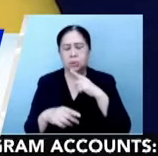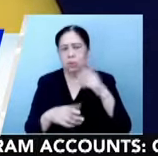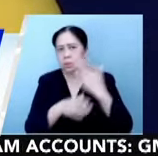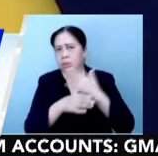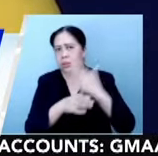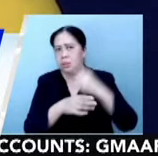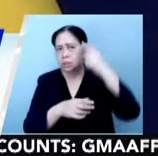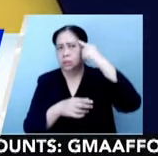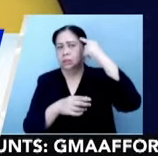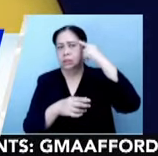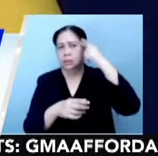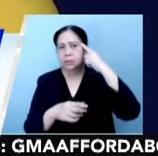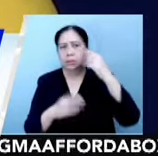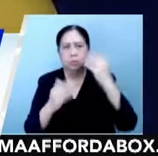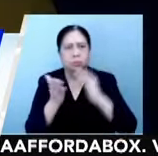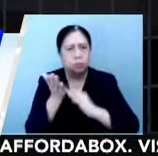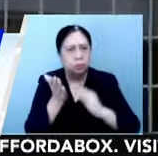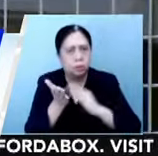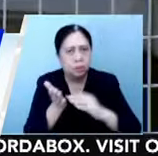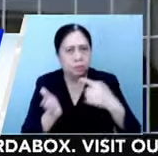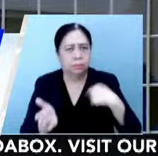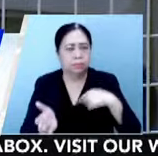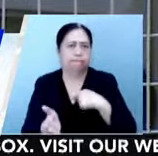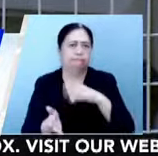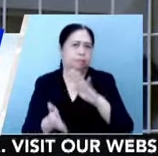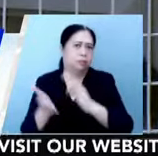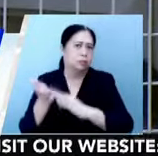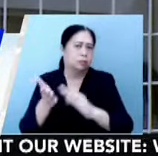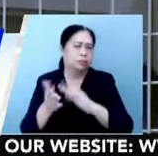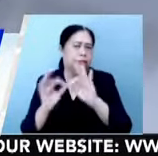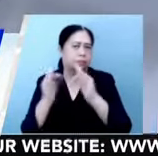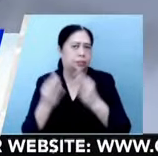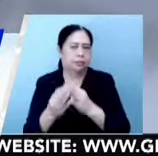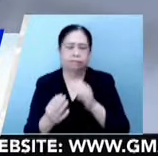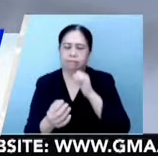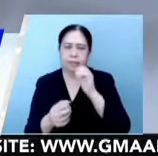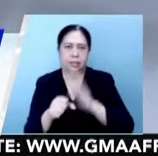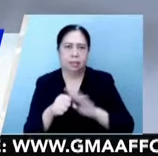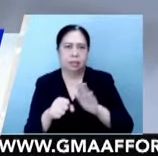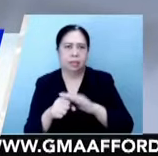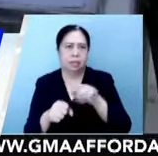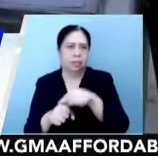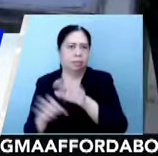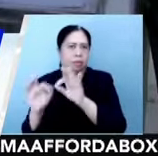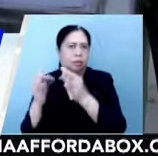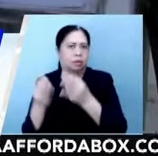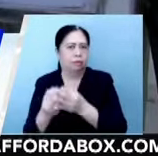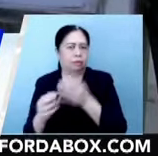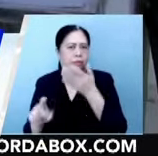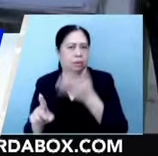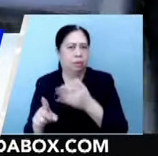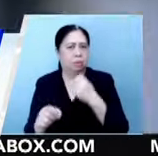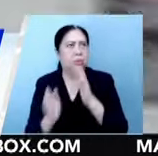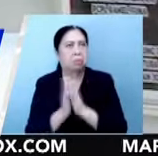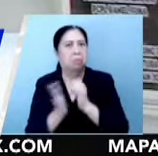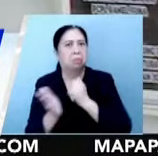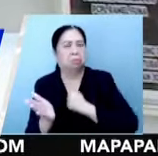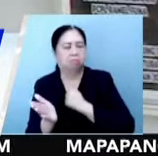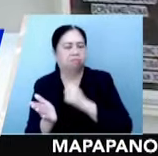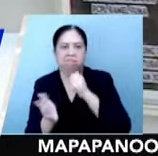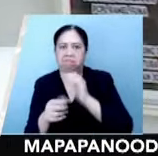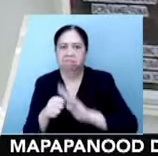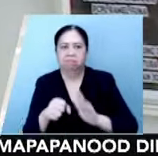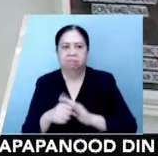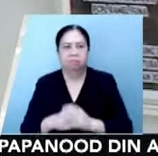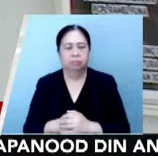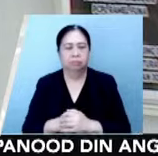po, patawarin po ko ng pamilya niya. Pero hindi sapat sa mga naulila ni Lola Luz Viminda ang paghingi niya ng tawad.